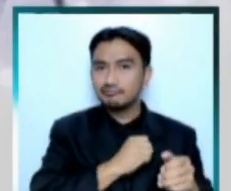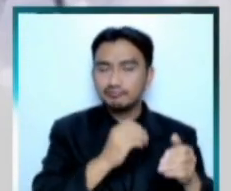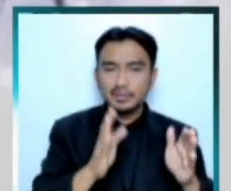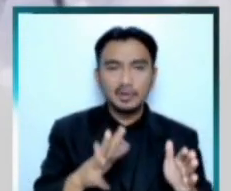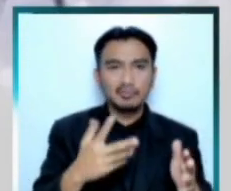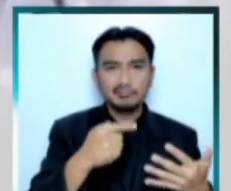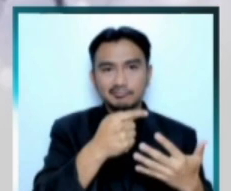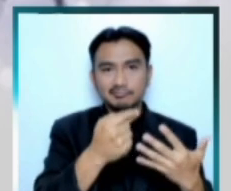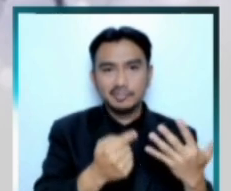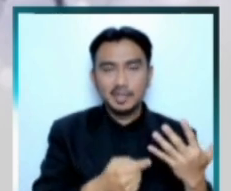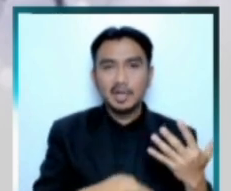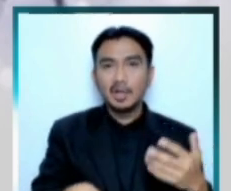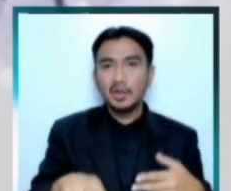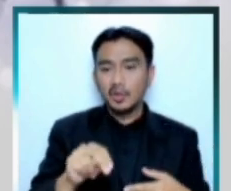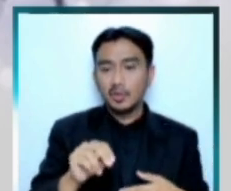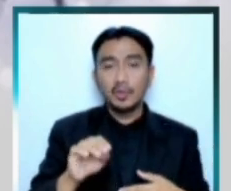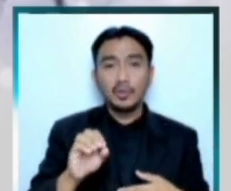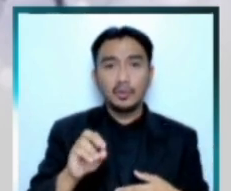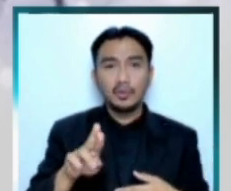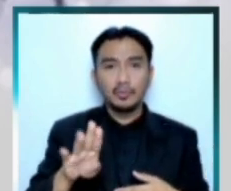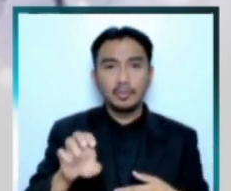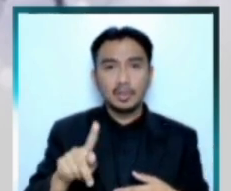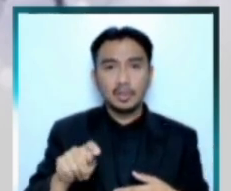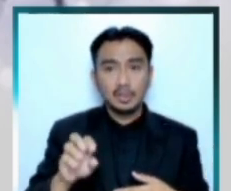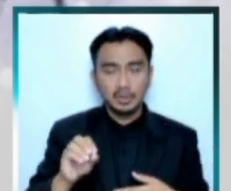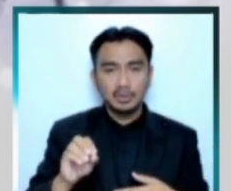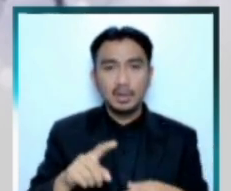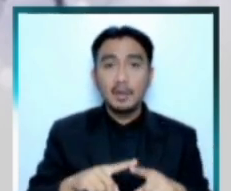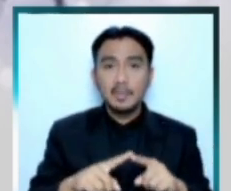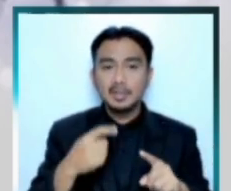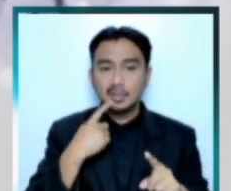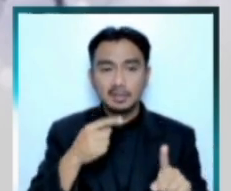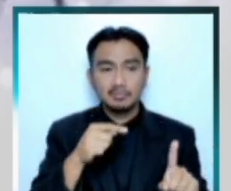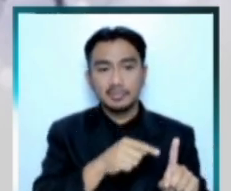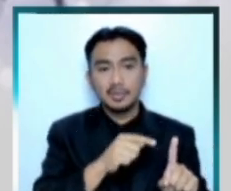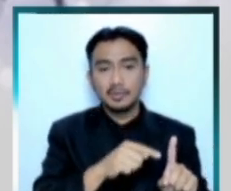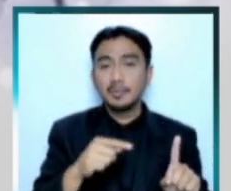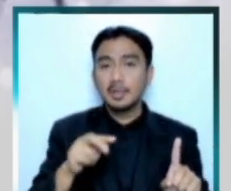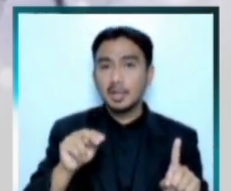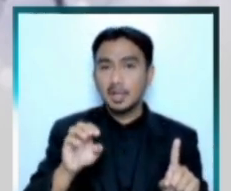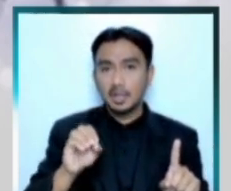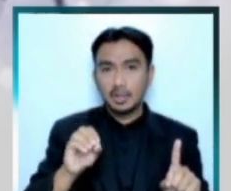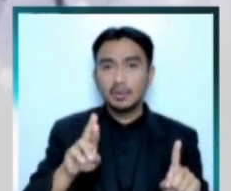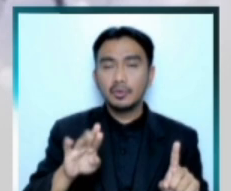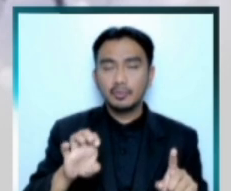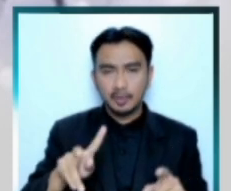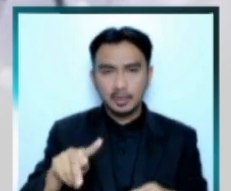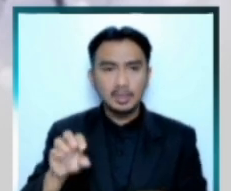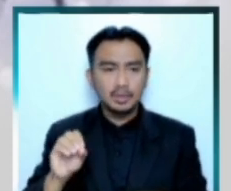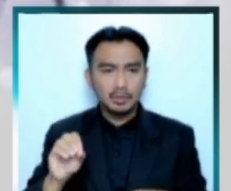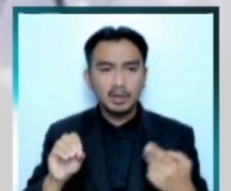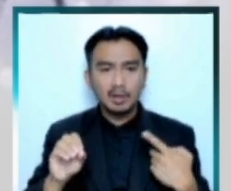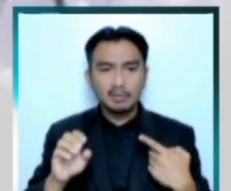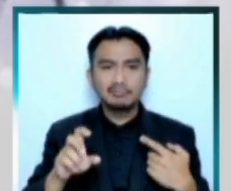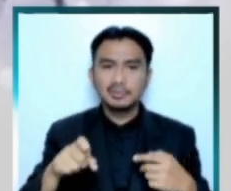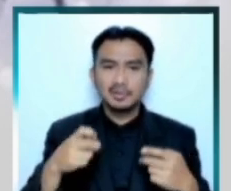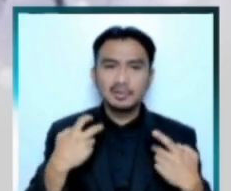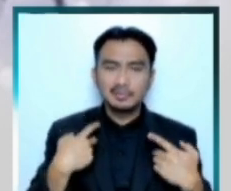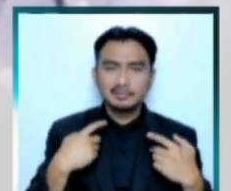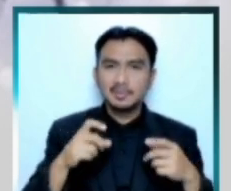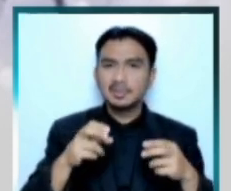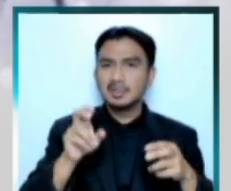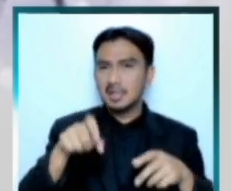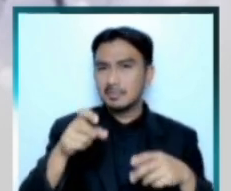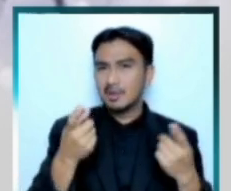Gonzales. Pero sa isang press release, sinabi niyang mas maayos ang alitan sa teritoryo kung may respeto sa isa't isa ang mga